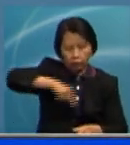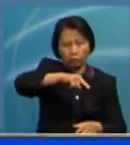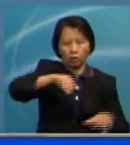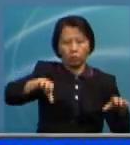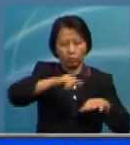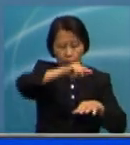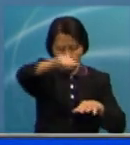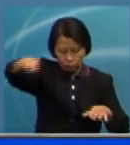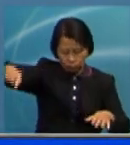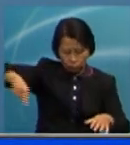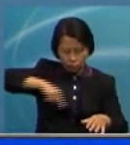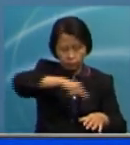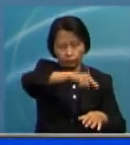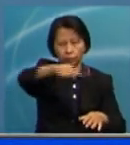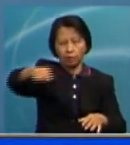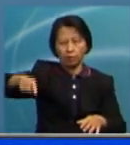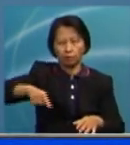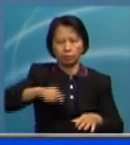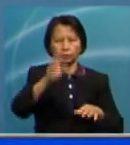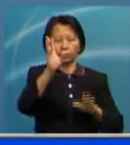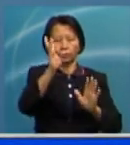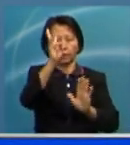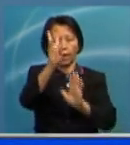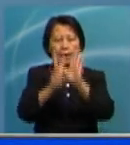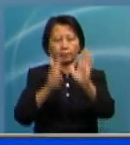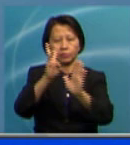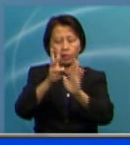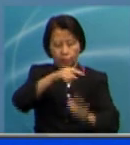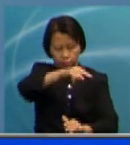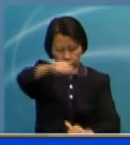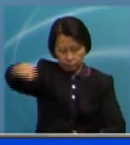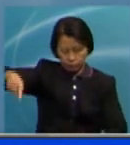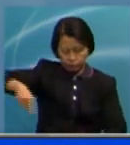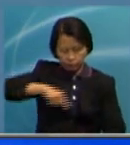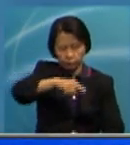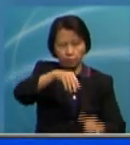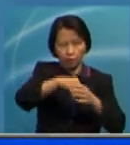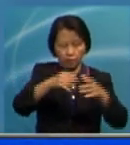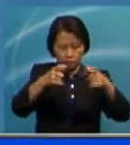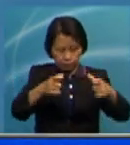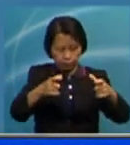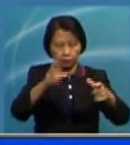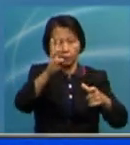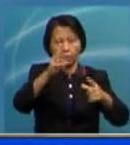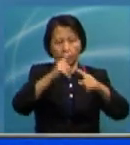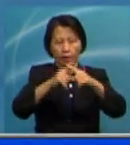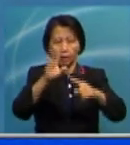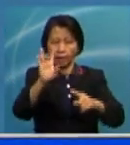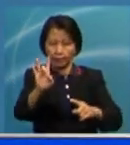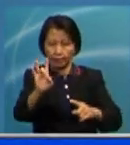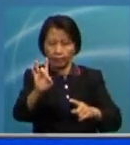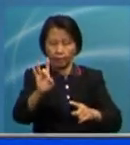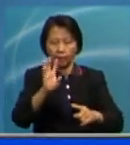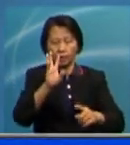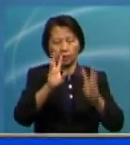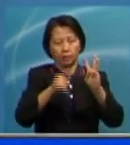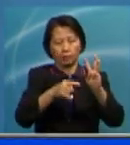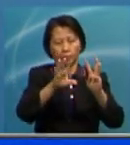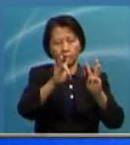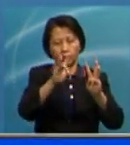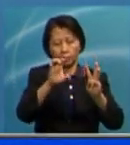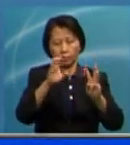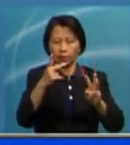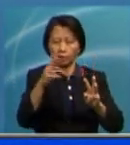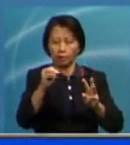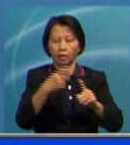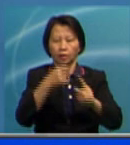iaitu 6 jam katalah 6 jam dalam 6 jam dalam tangki 6 kali l 6400 km